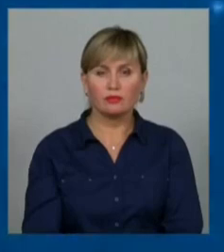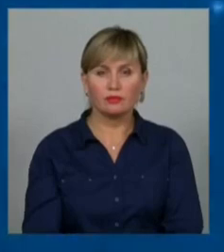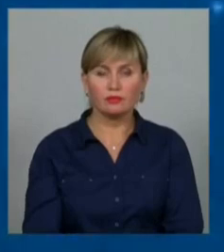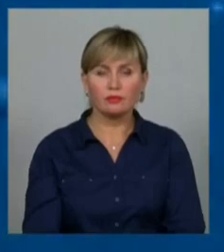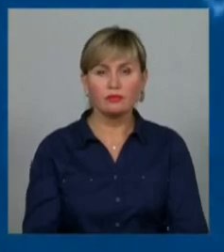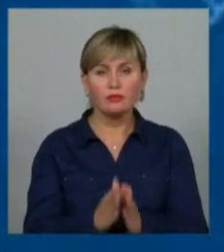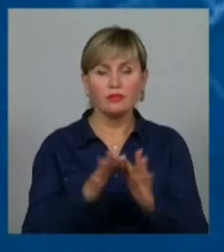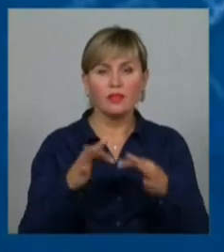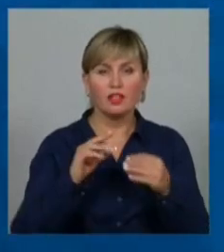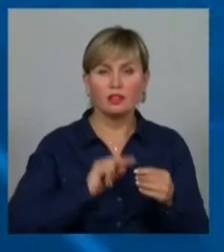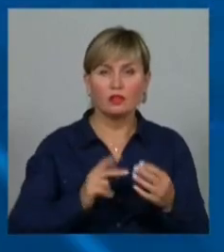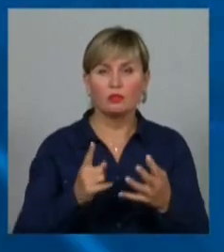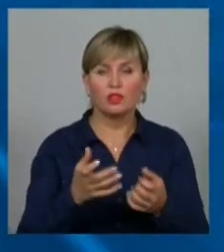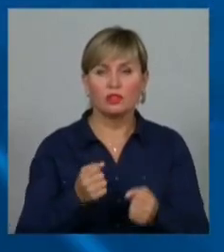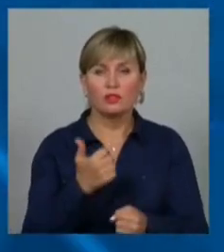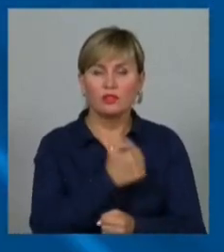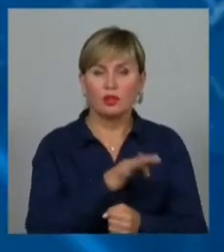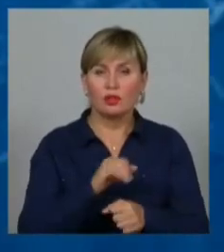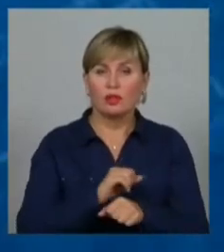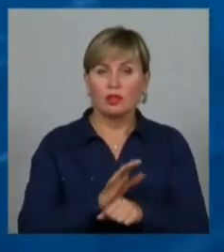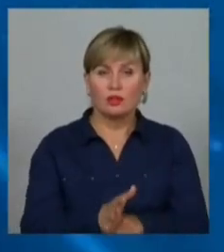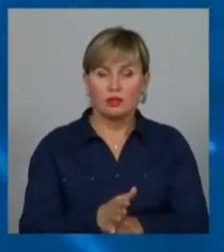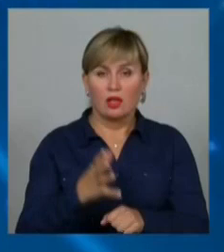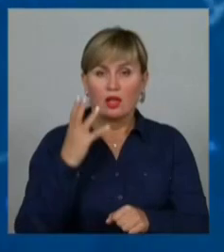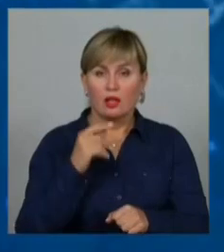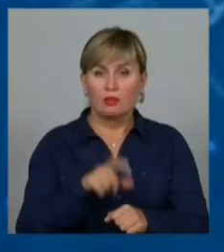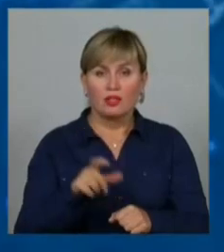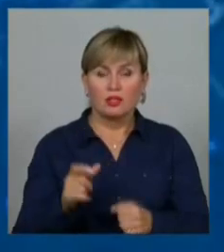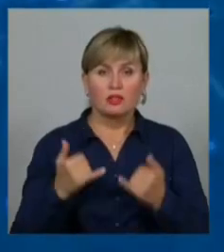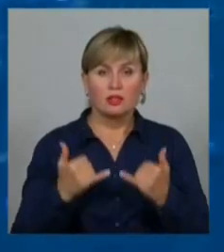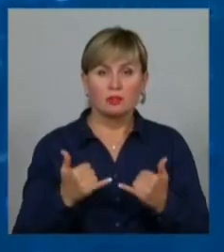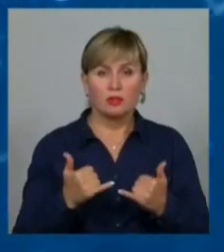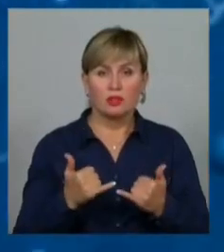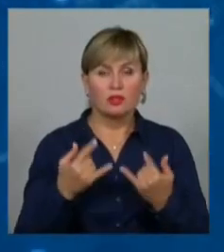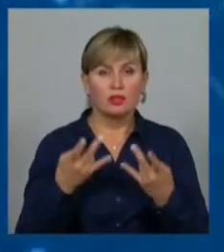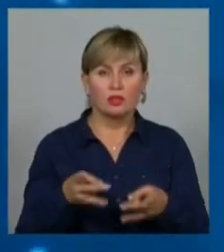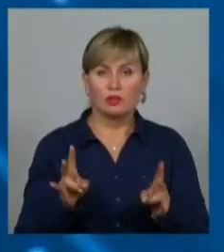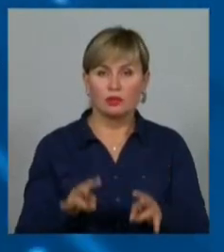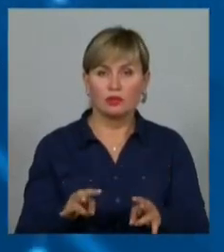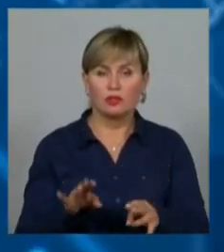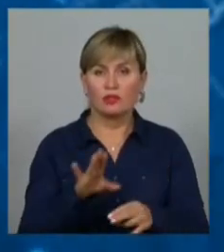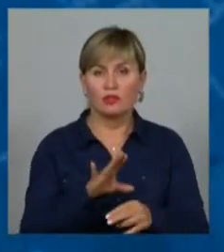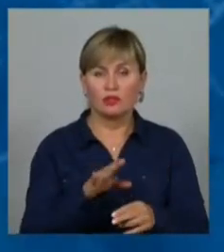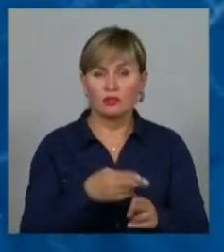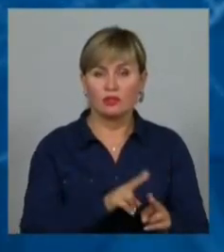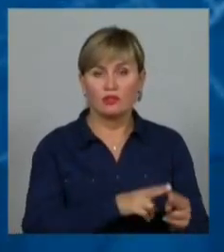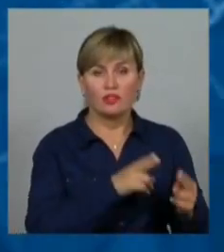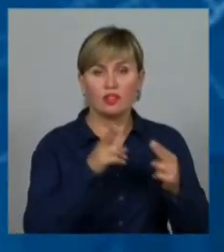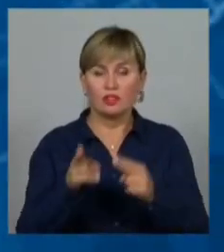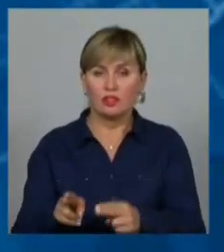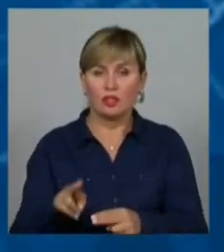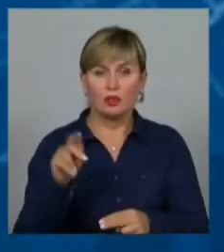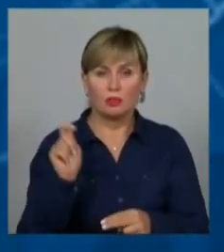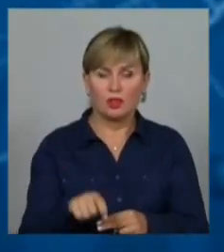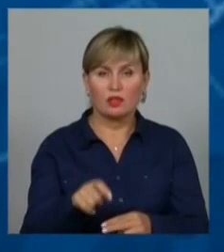Отпрашиваться с работы, чтобы получить вакцину от коронавируса алматинцам, теперь вовсе не обязательно. Выездная прививочная бригада приедет